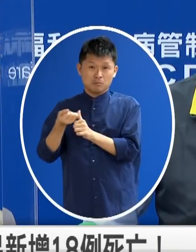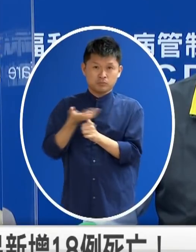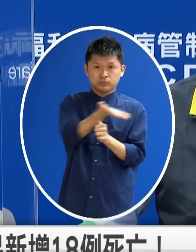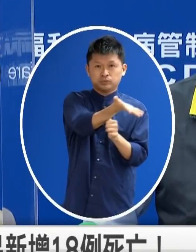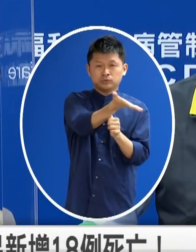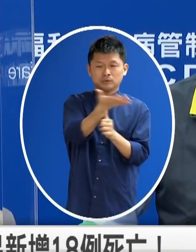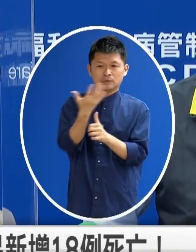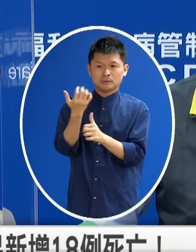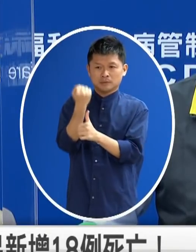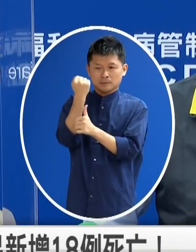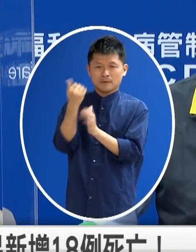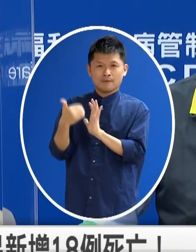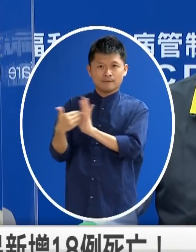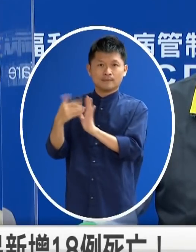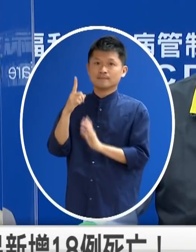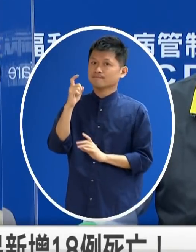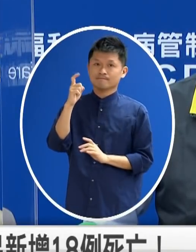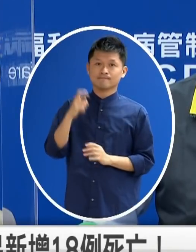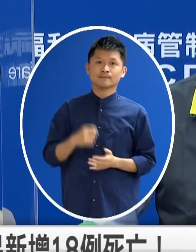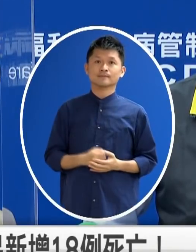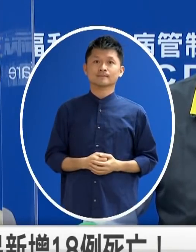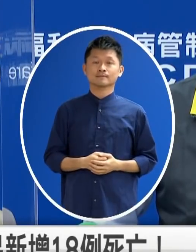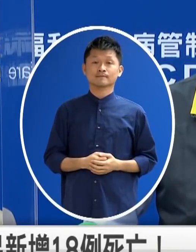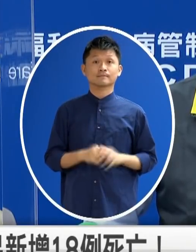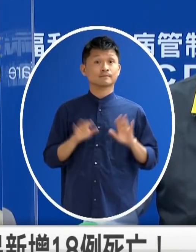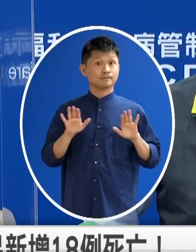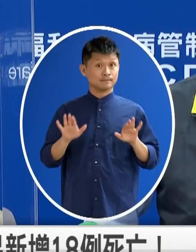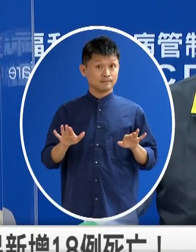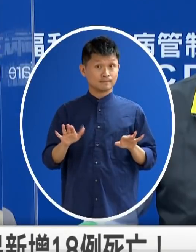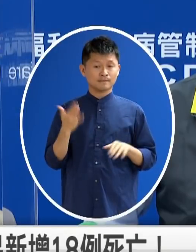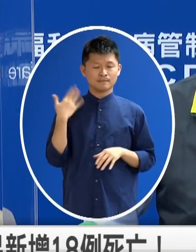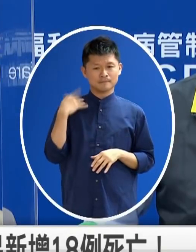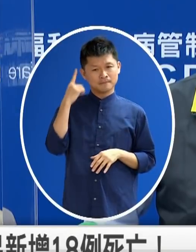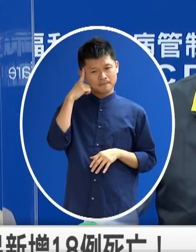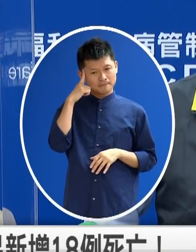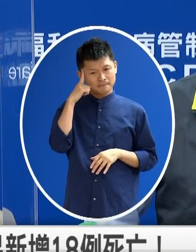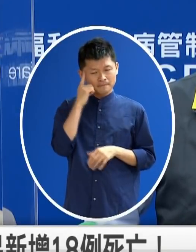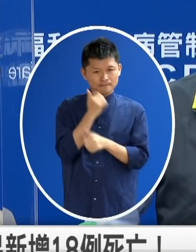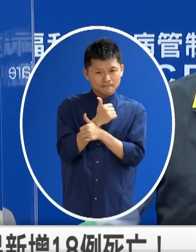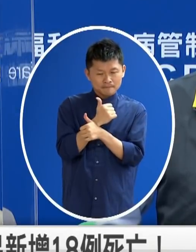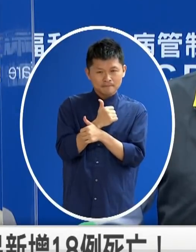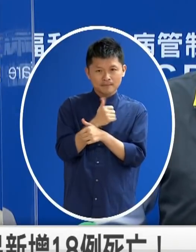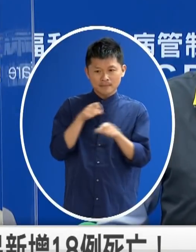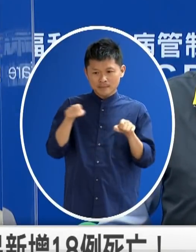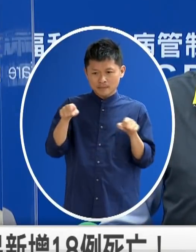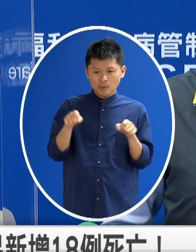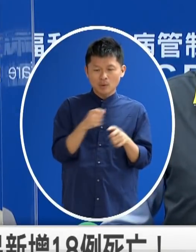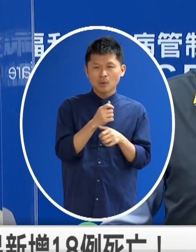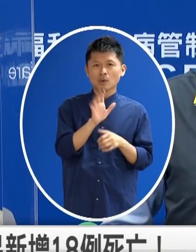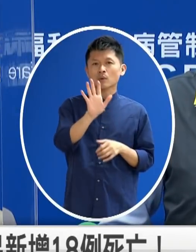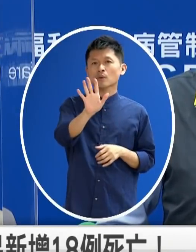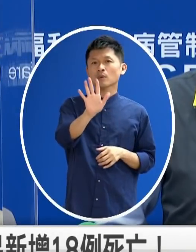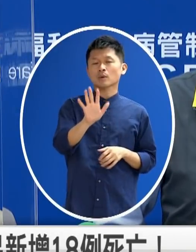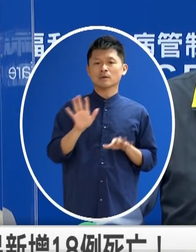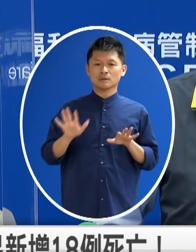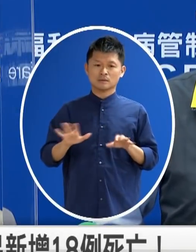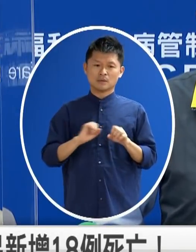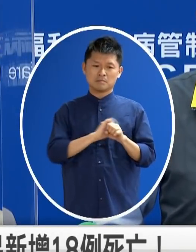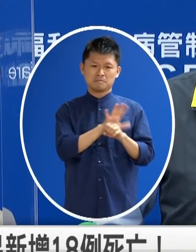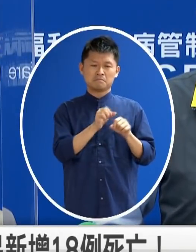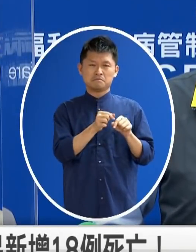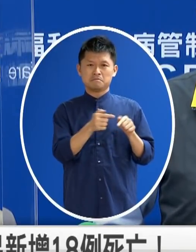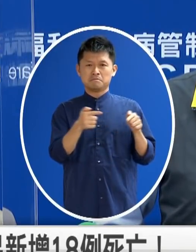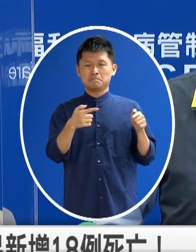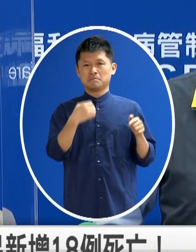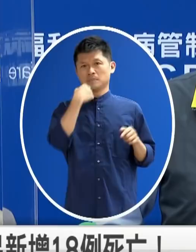掌控的一部分，所以在那部分目前虽然我们曾经有想过有计划过，但目前在国内疫情在紧张的